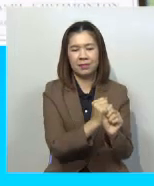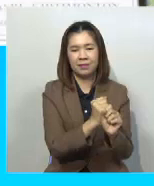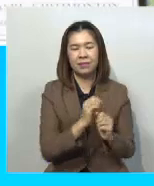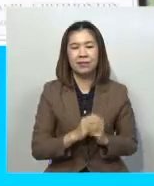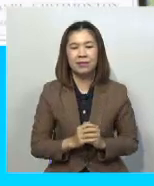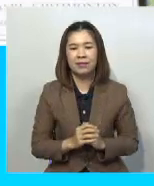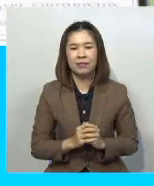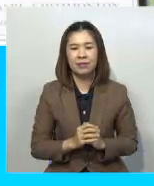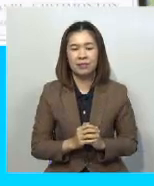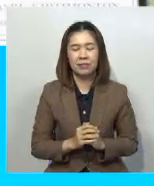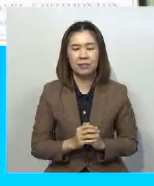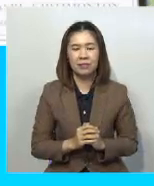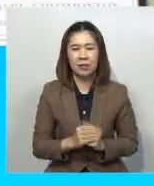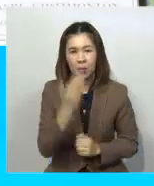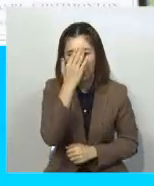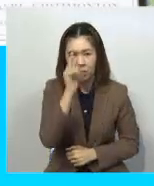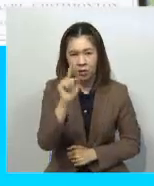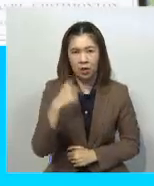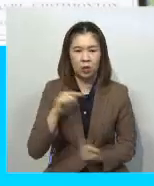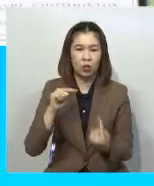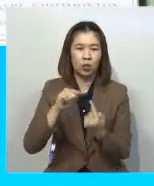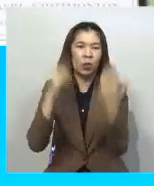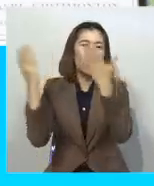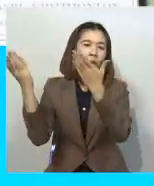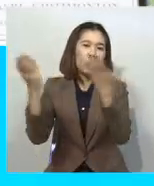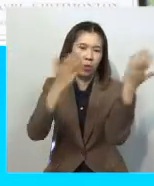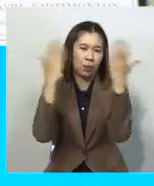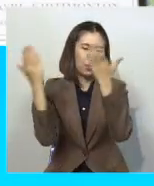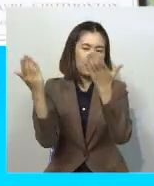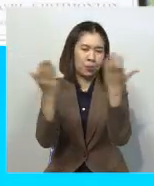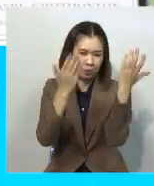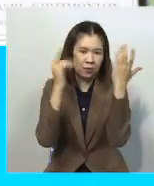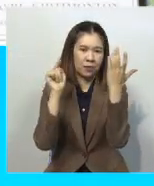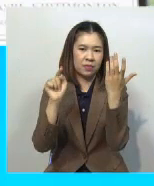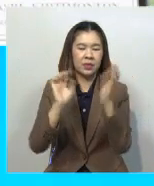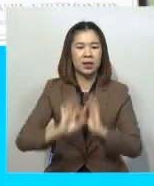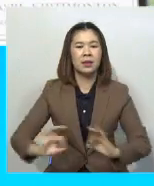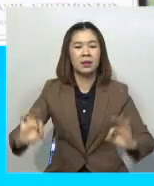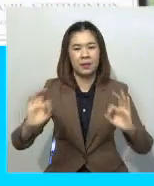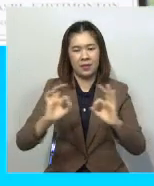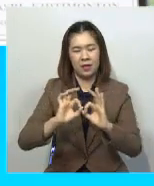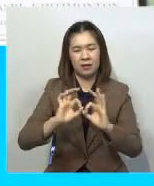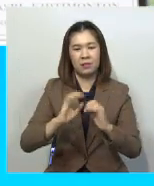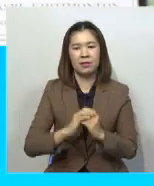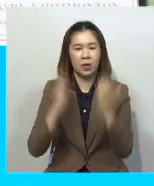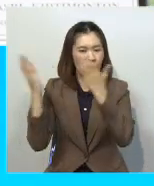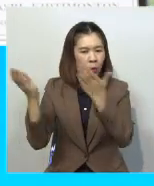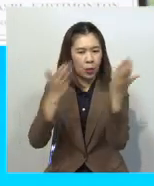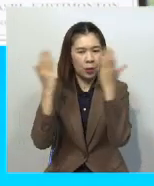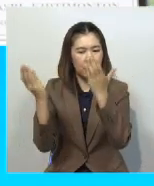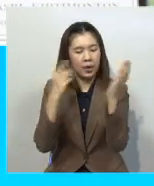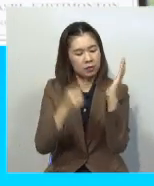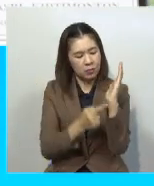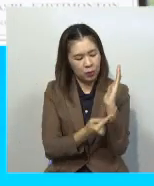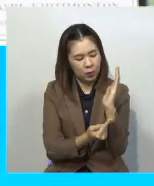ราะว่าเราต้องอาศัยธรรมชาติก็คือความเร็วลมเนี่ยกระแสลมเนี่ยทิศทางของลมที่จะพัดมาเข้ามาในเขตกรุงเทพมห